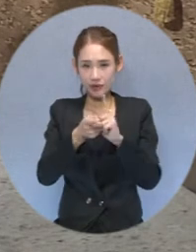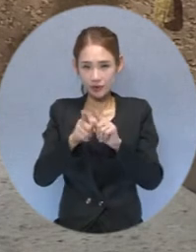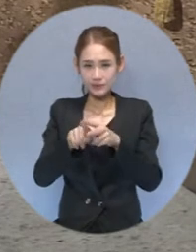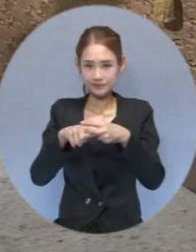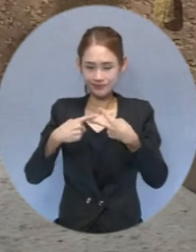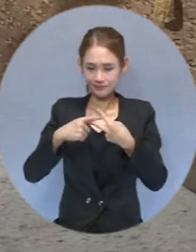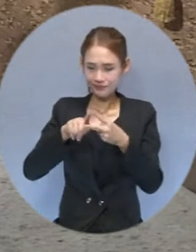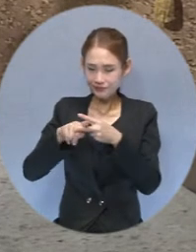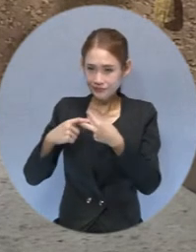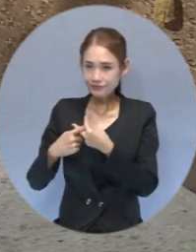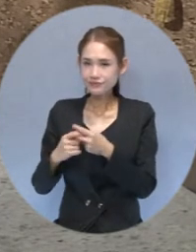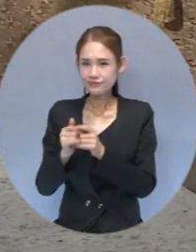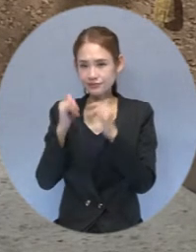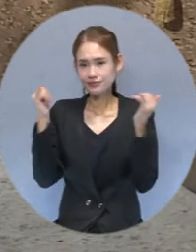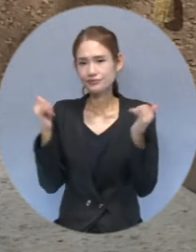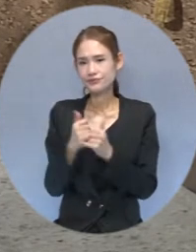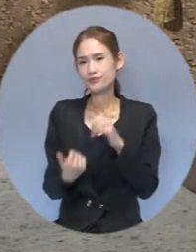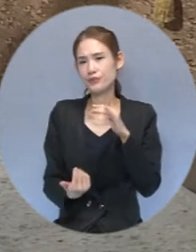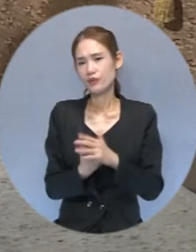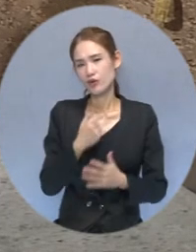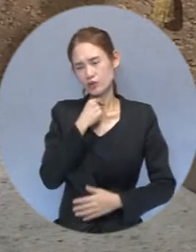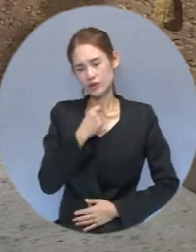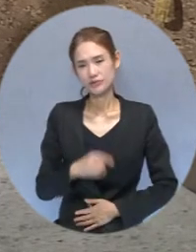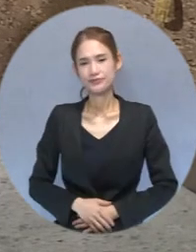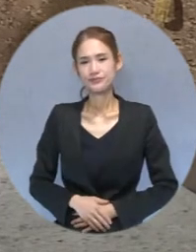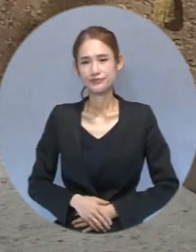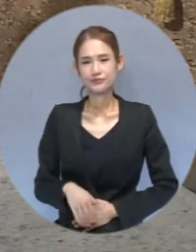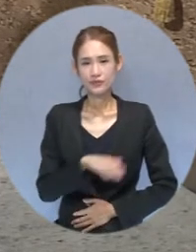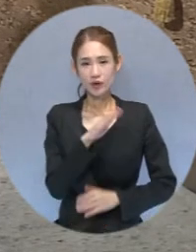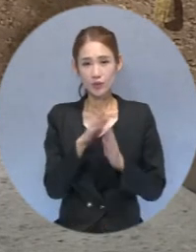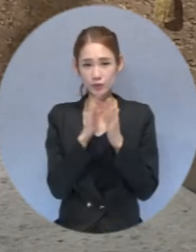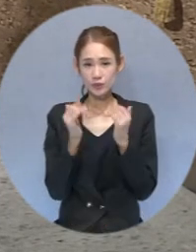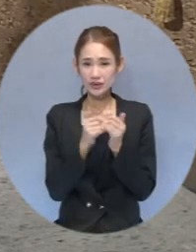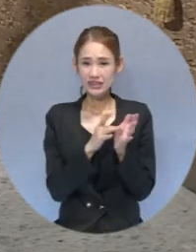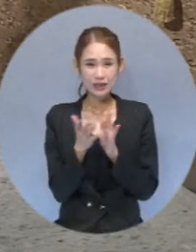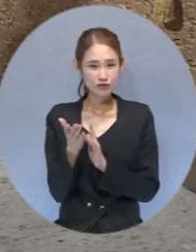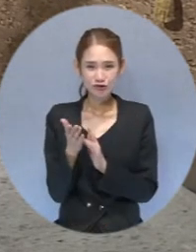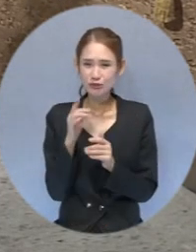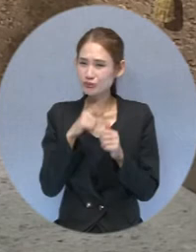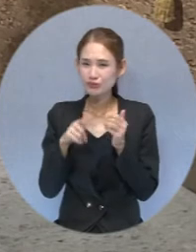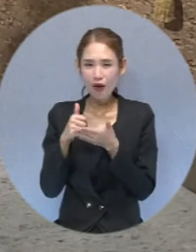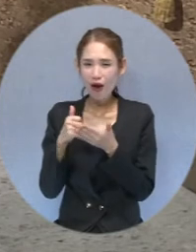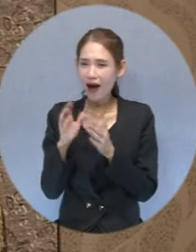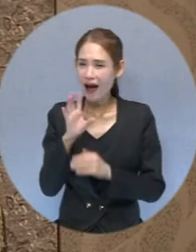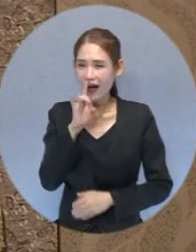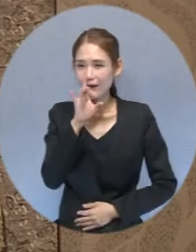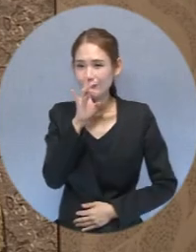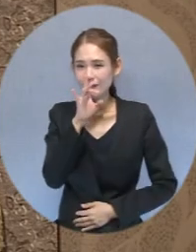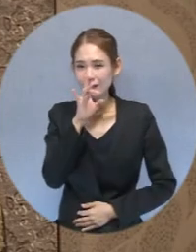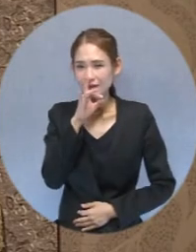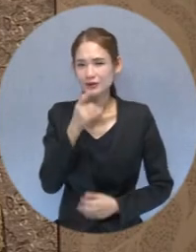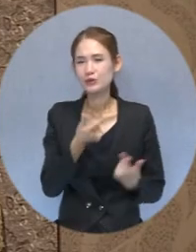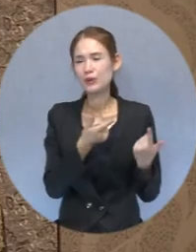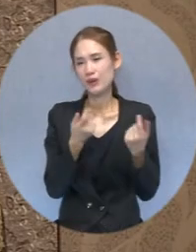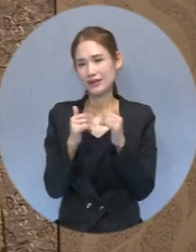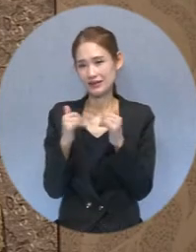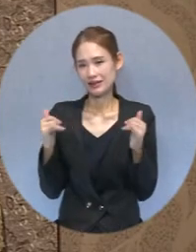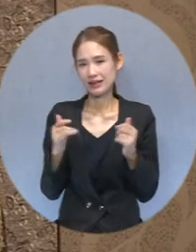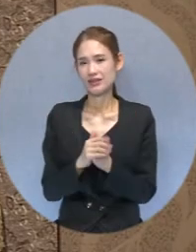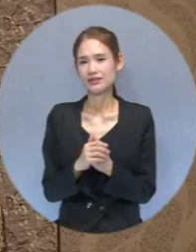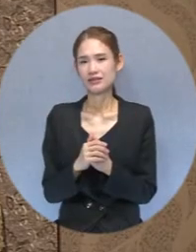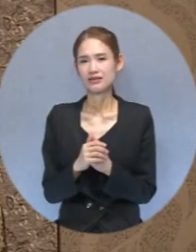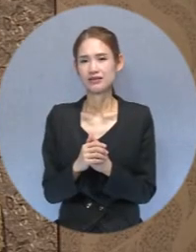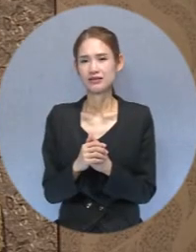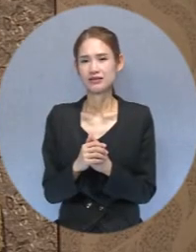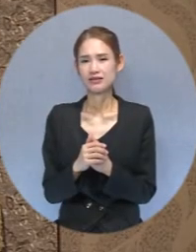좀 그런 사회가 됐으면 좋겠는데 근데 이제 모든 분들이 예수님이 될 수 없고 부처님이 될 수가 없지 않습니까? 모든 네. 사람이